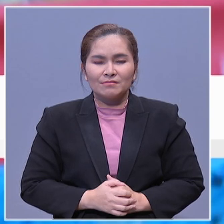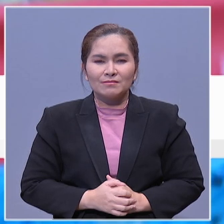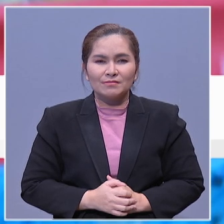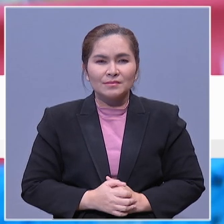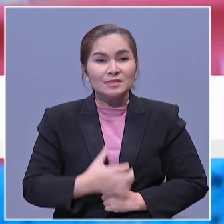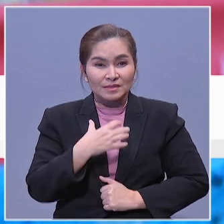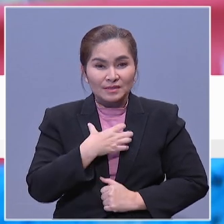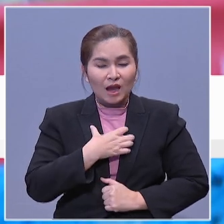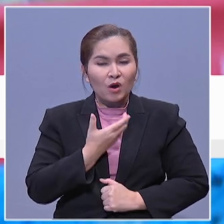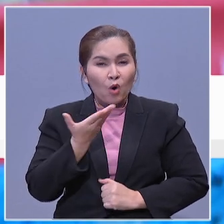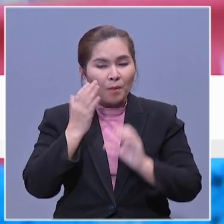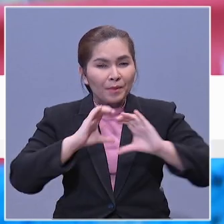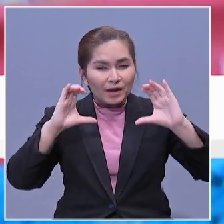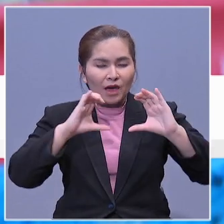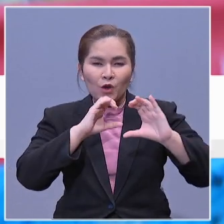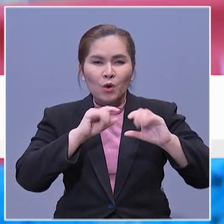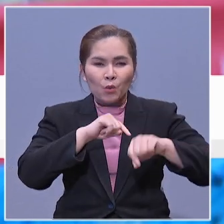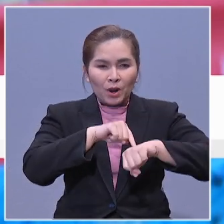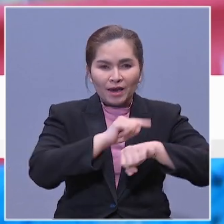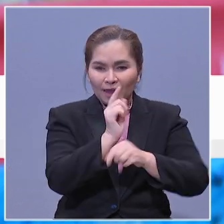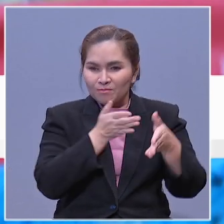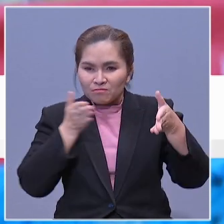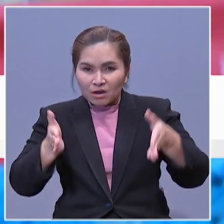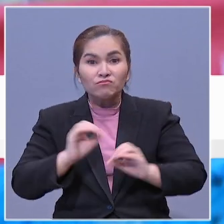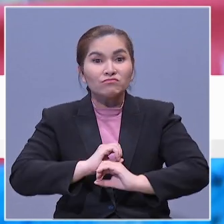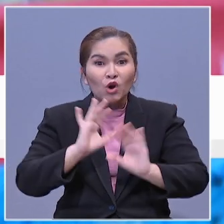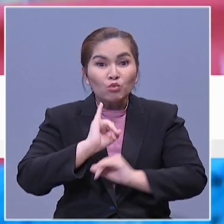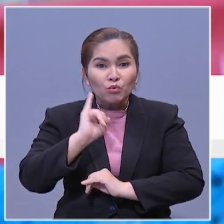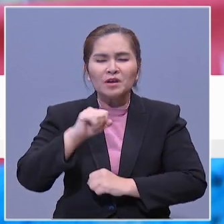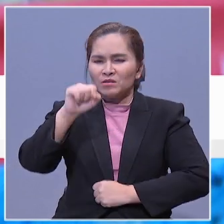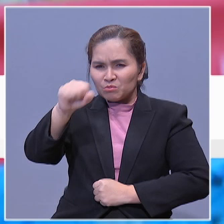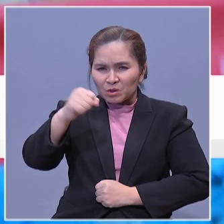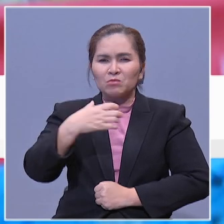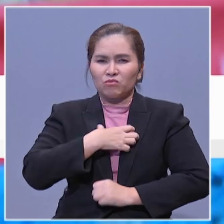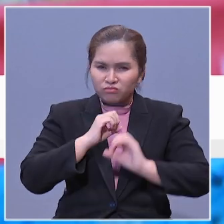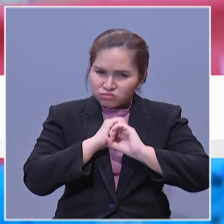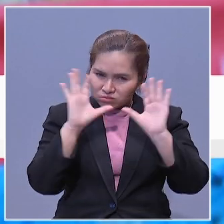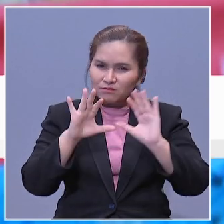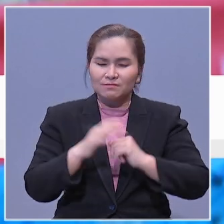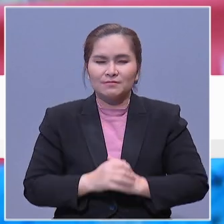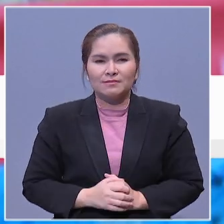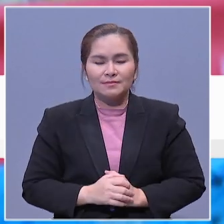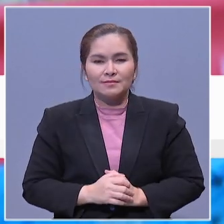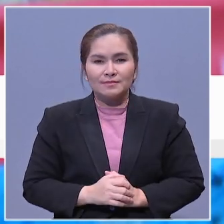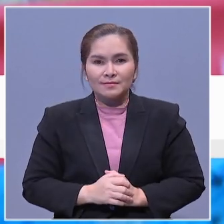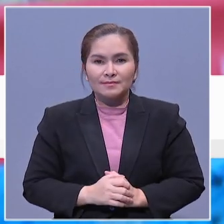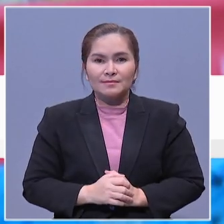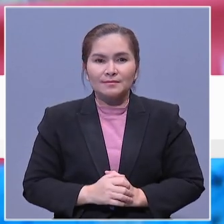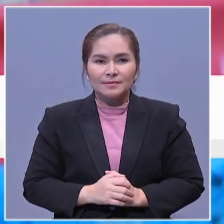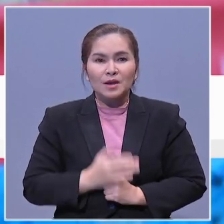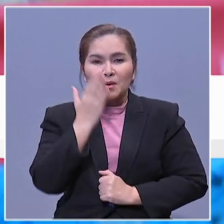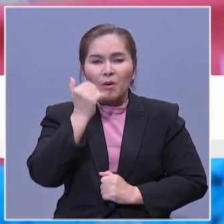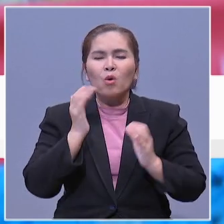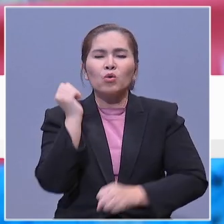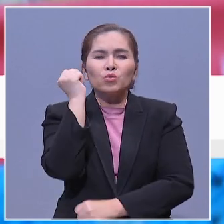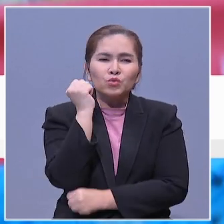่ก็คืออยากให้ทางรัฐระบุชัดเจนหรือยังไง ใช่ครับเอาแบบชัดเจนเลยพี่เอาชัดเจนเลยอ่ะคนจน